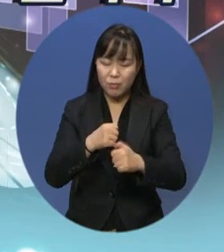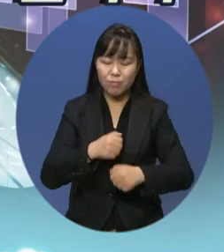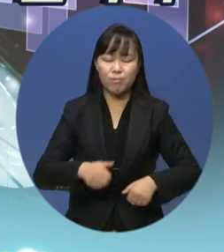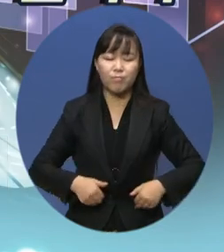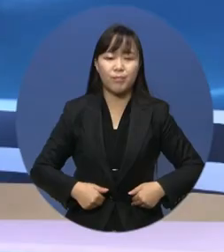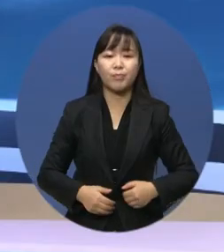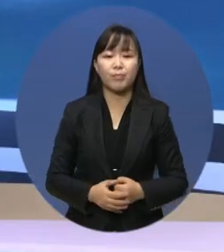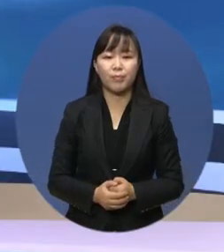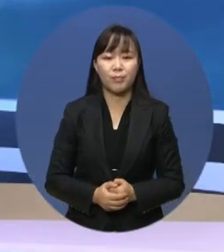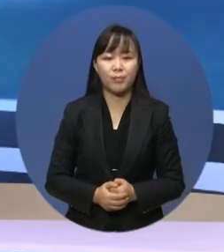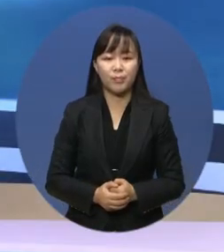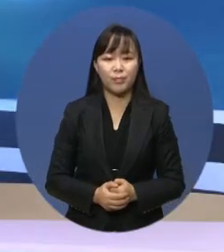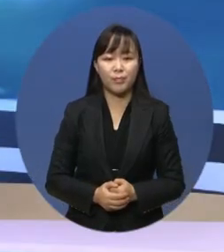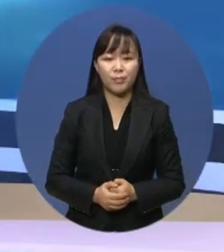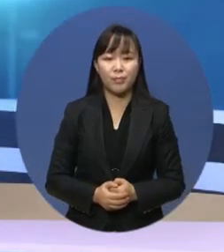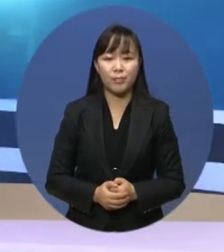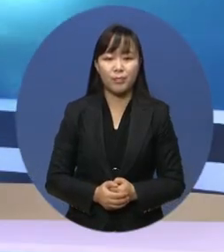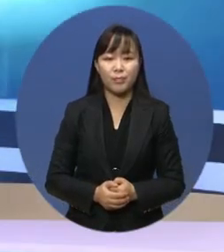합니다.